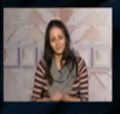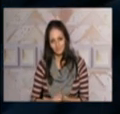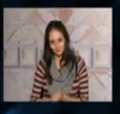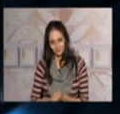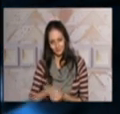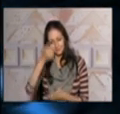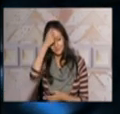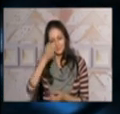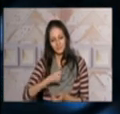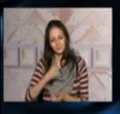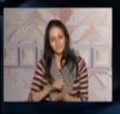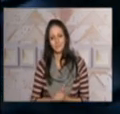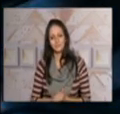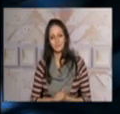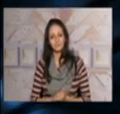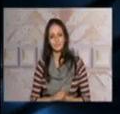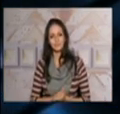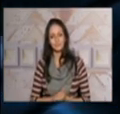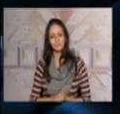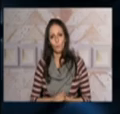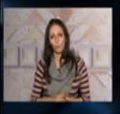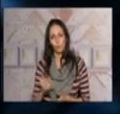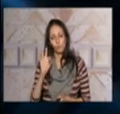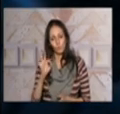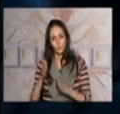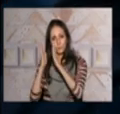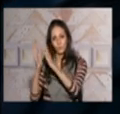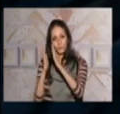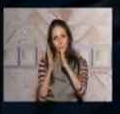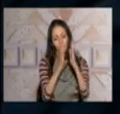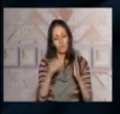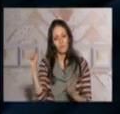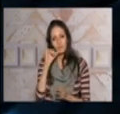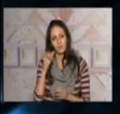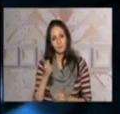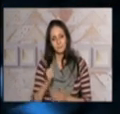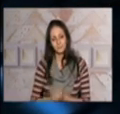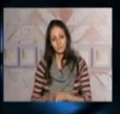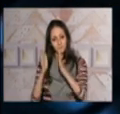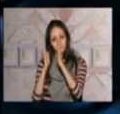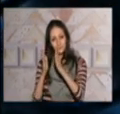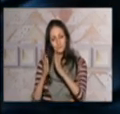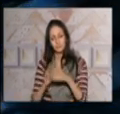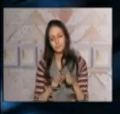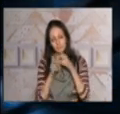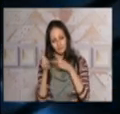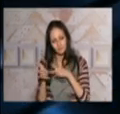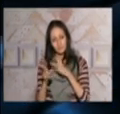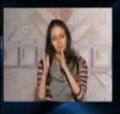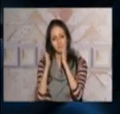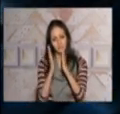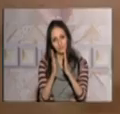ألف شكر. من الواضح أن هناك ثلاث ملفات الحقيقة هامة جدا، الملف الخاص بالسياحة، الملف